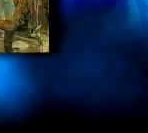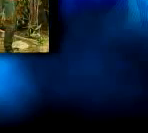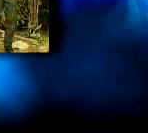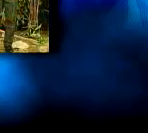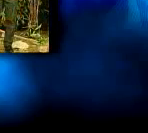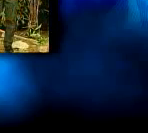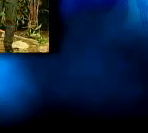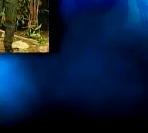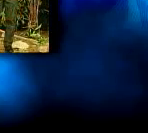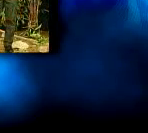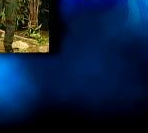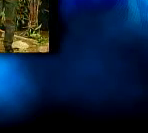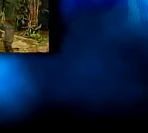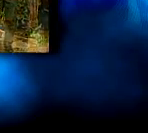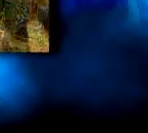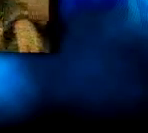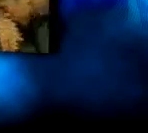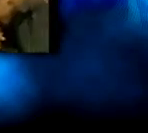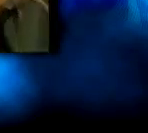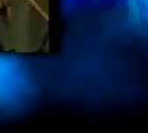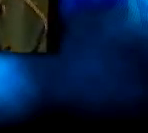aja itu laku, tapi semua kabel pun